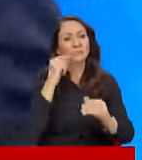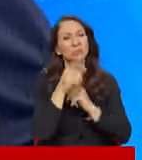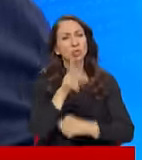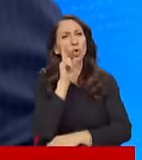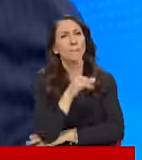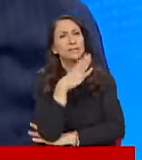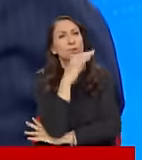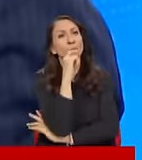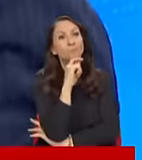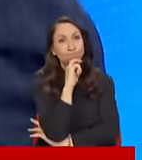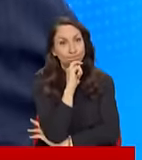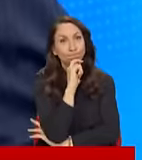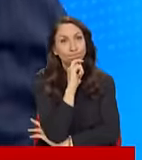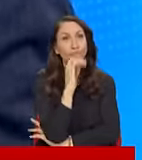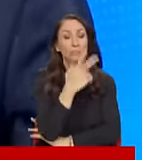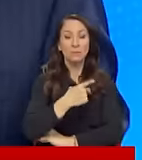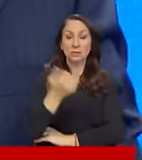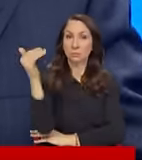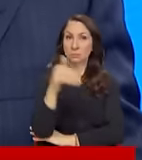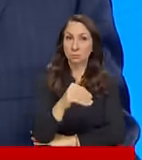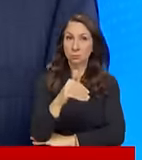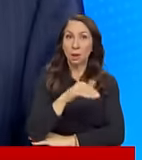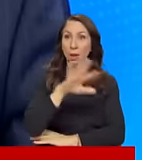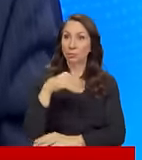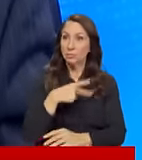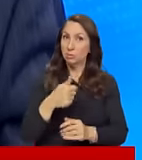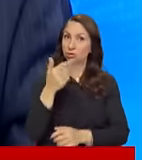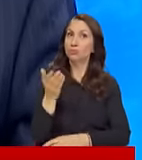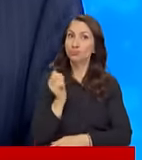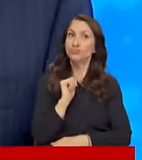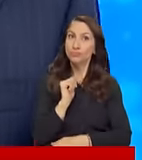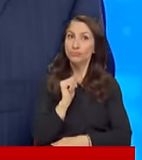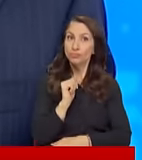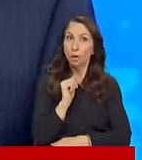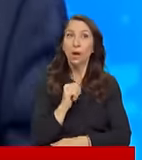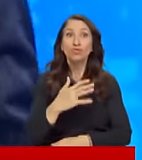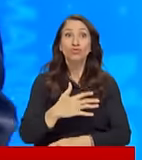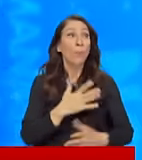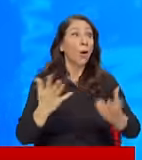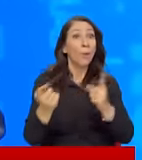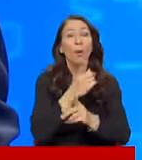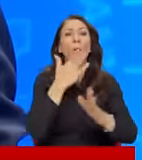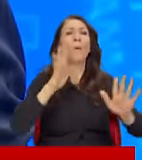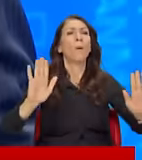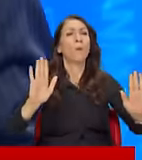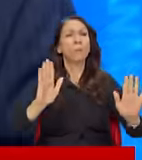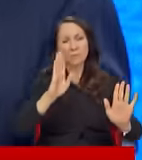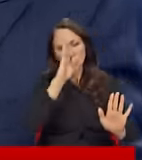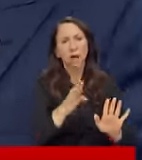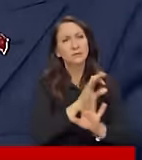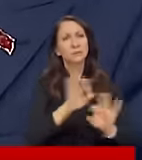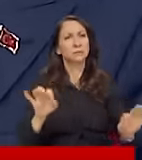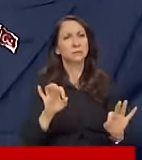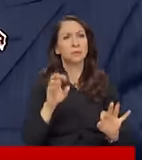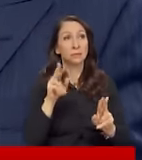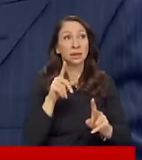şunu görmek istiyor. Geldi bir belediye başkanı, hepimizin belediye başkanı ya. Partizanlık yok, particilik yok. İlker Bey,